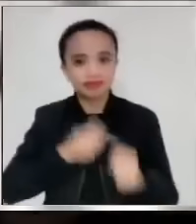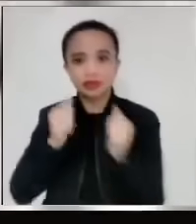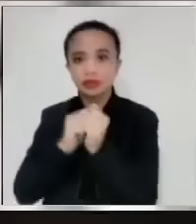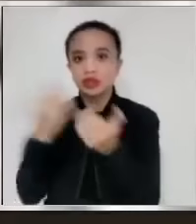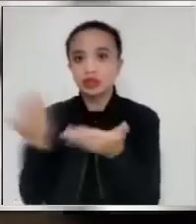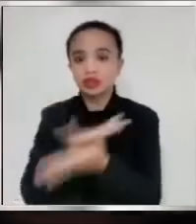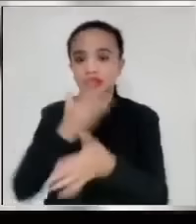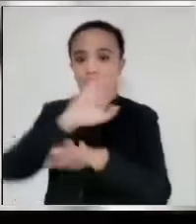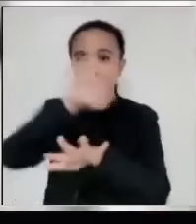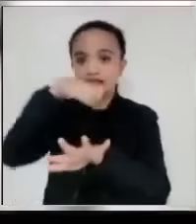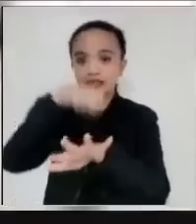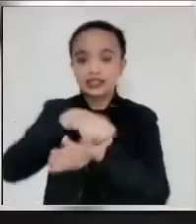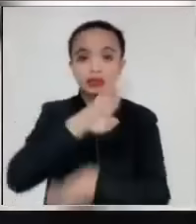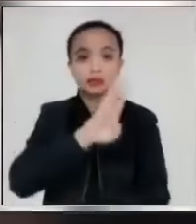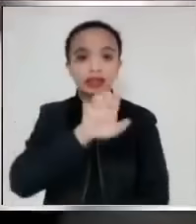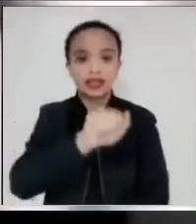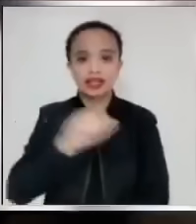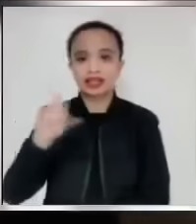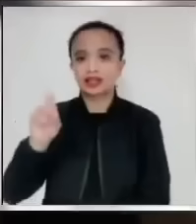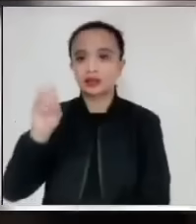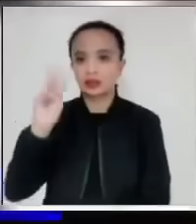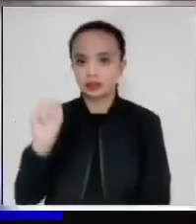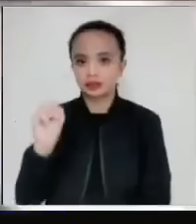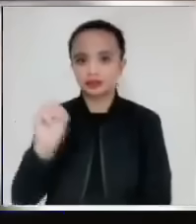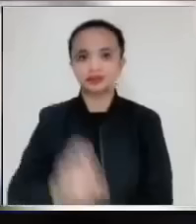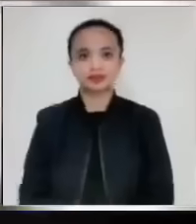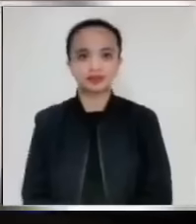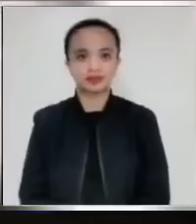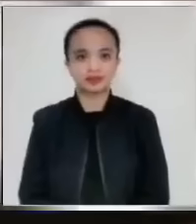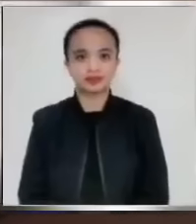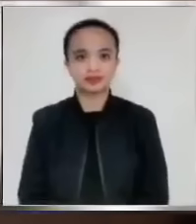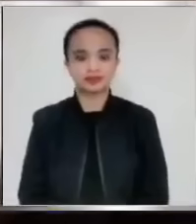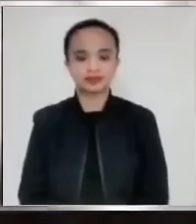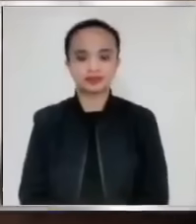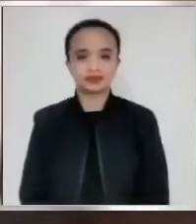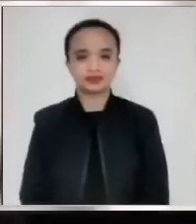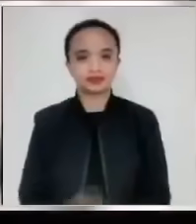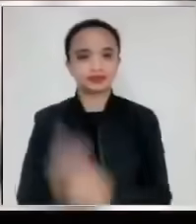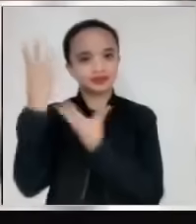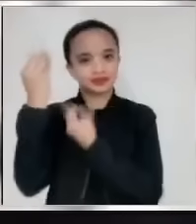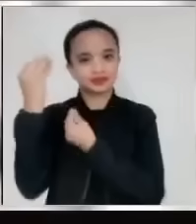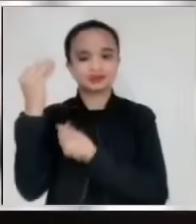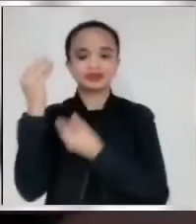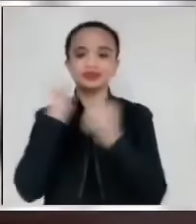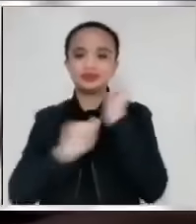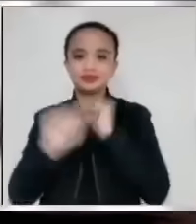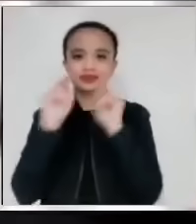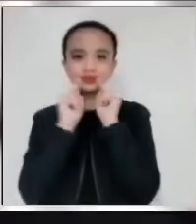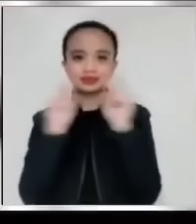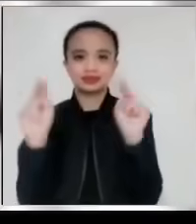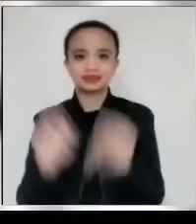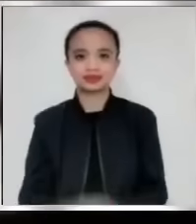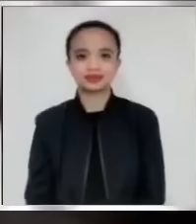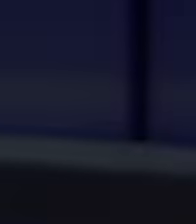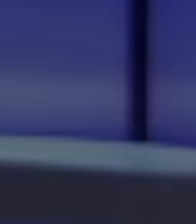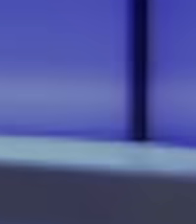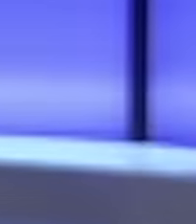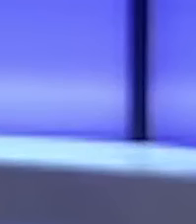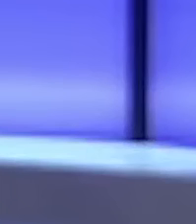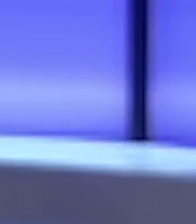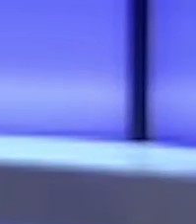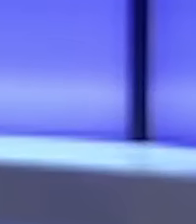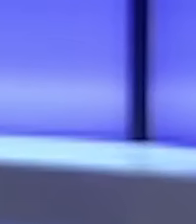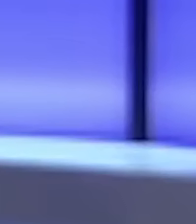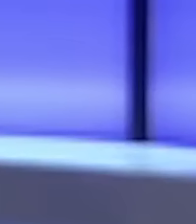Bea Alonzo and Dominic Roque. Aubrey Carampel, updated sa Showbiz Happenings. Good